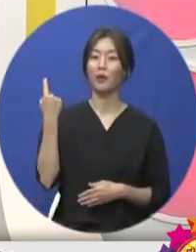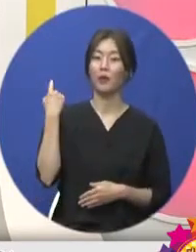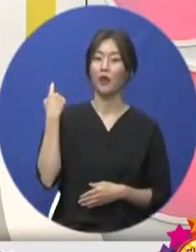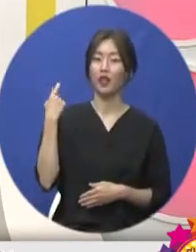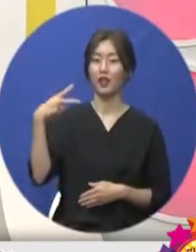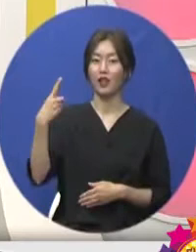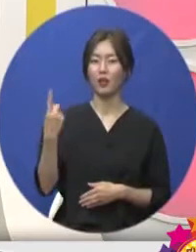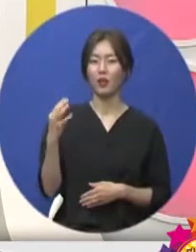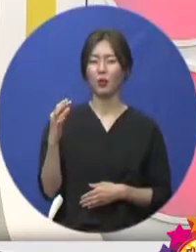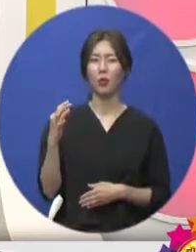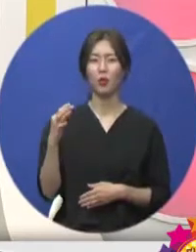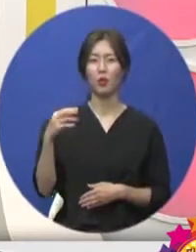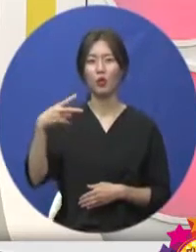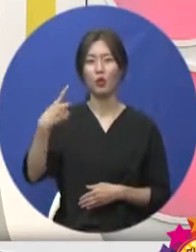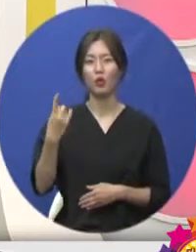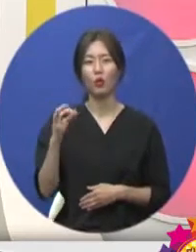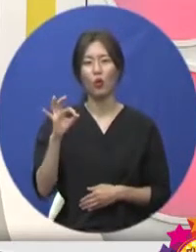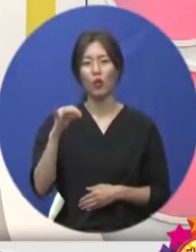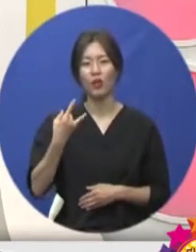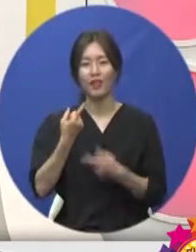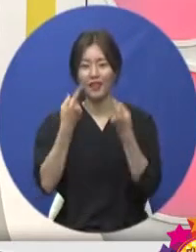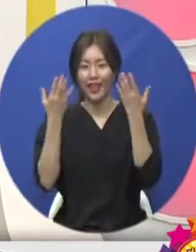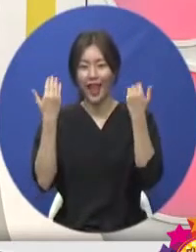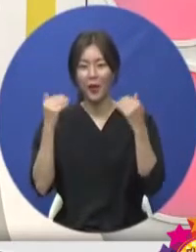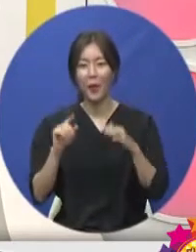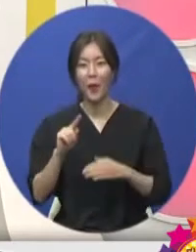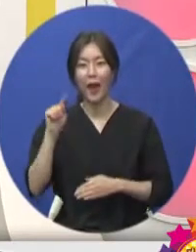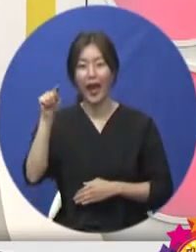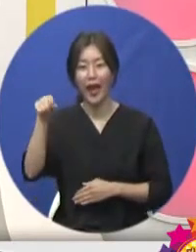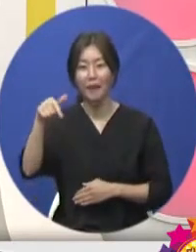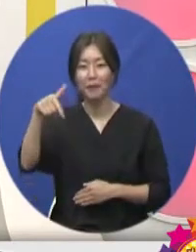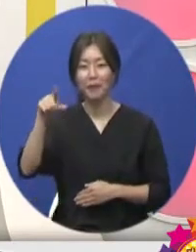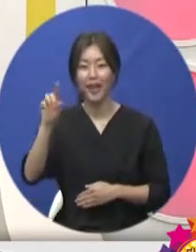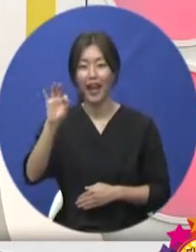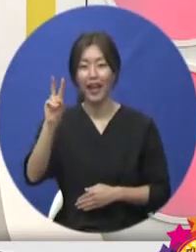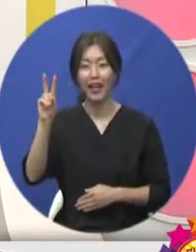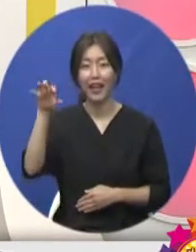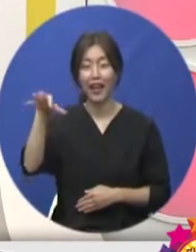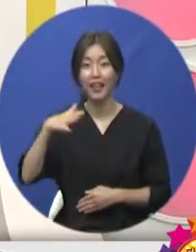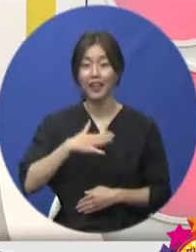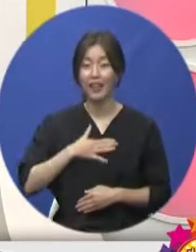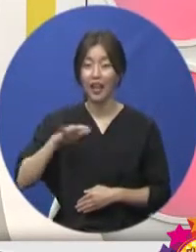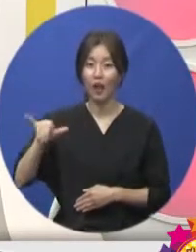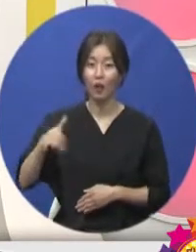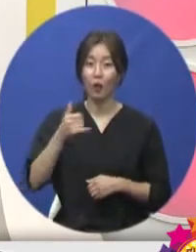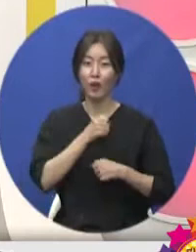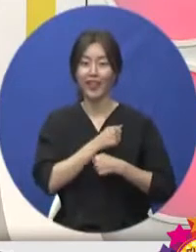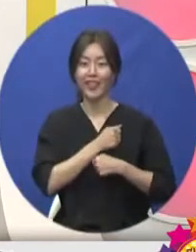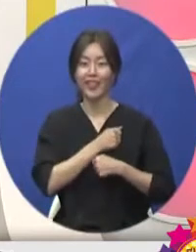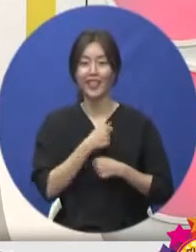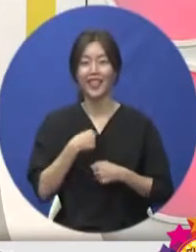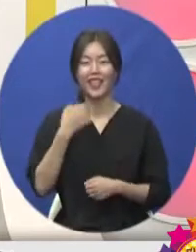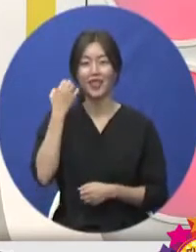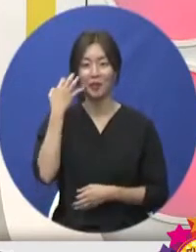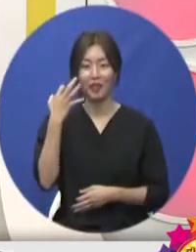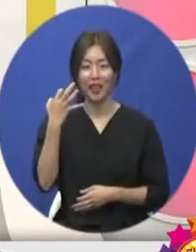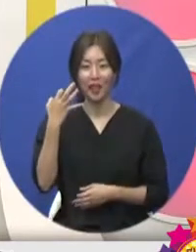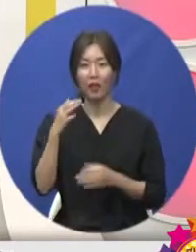그 동의전문대학교 앞에 그 가야에서 제가 공군부대에서 방위 받았다니까